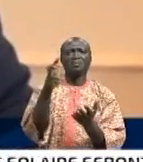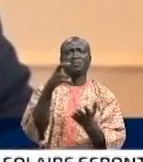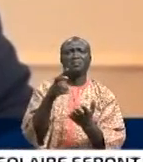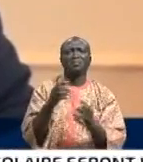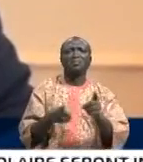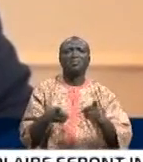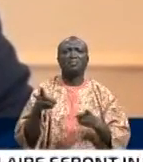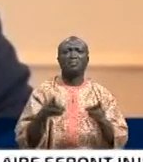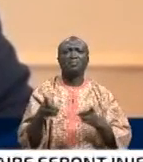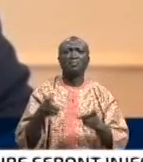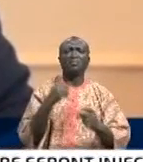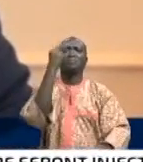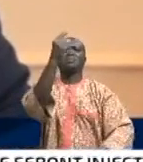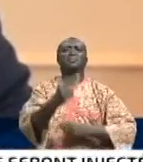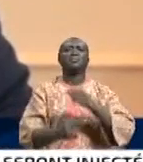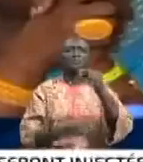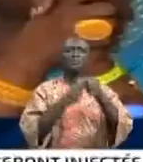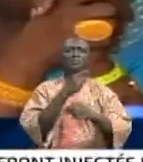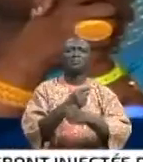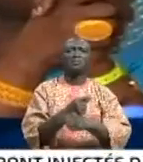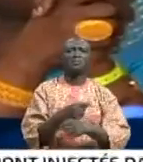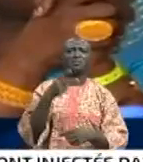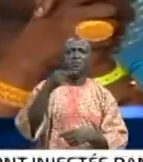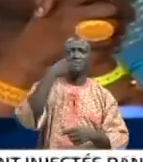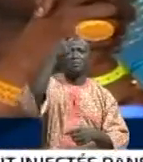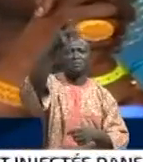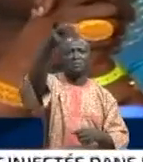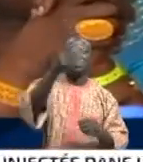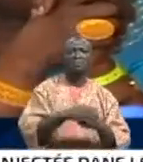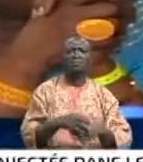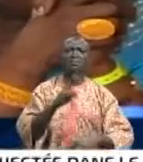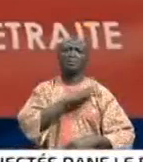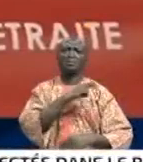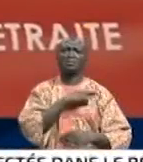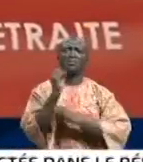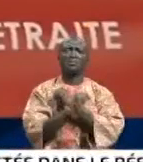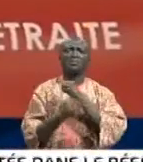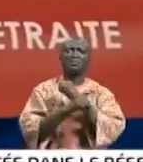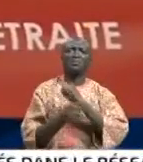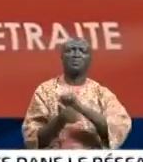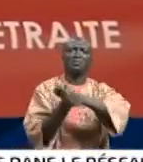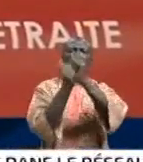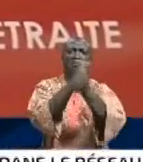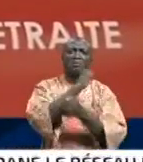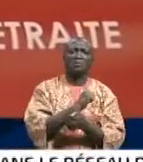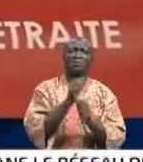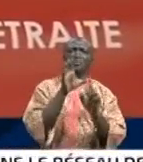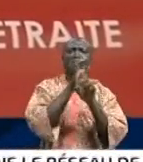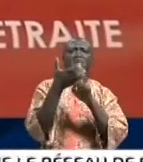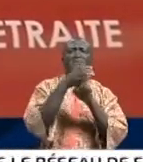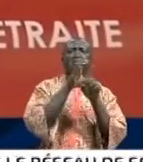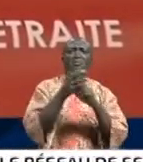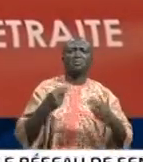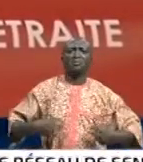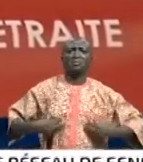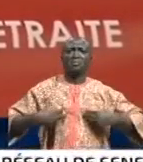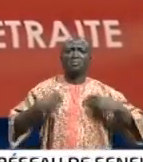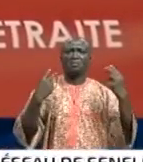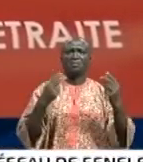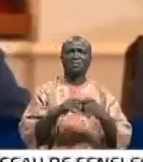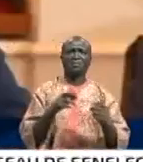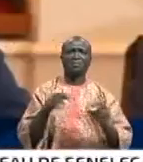de l'Institut de prévoyance retraités du Sénégal l'objectif est d'améliorer les conditions de vie des retraités